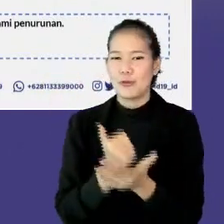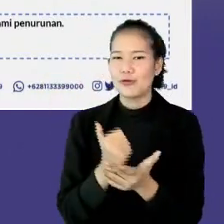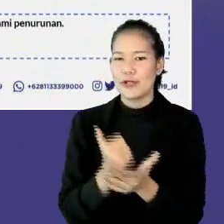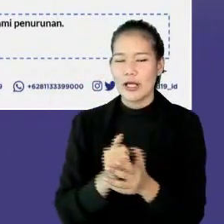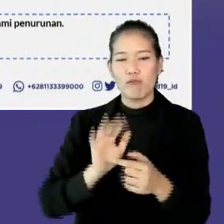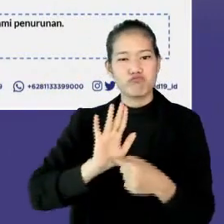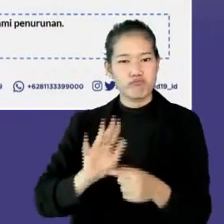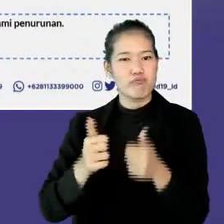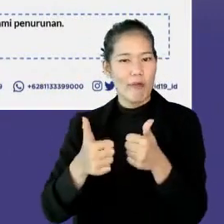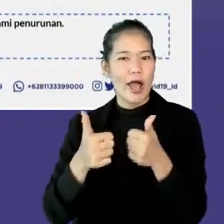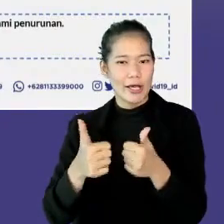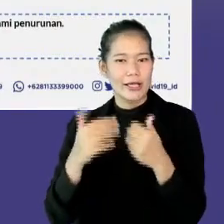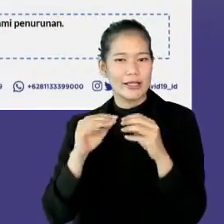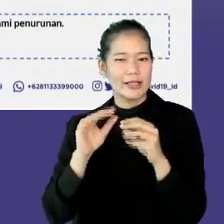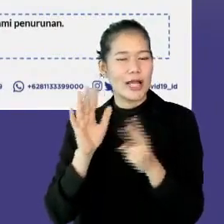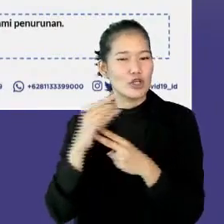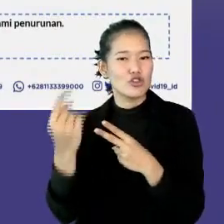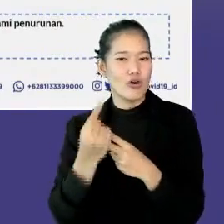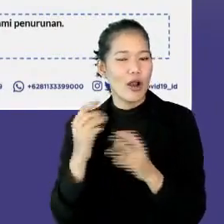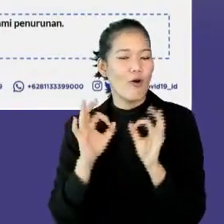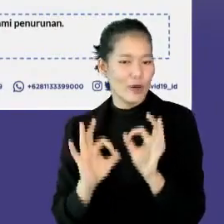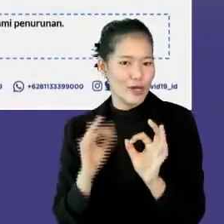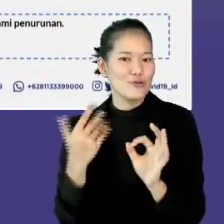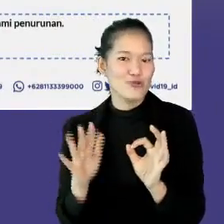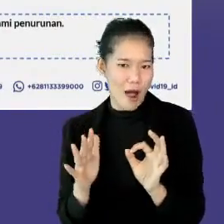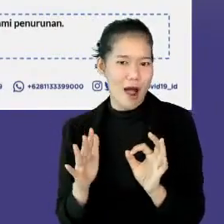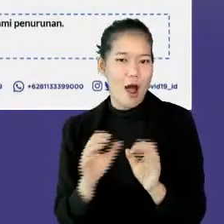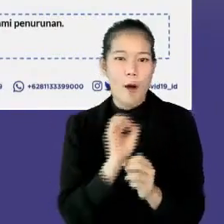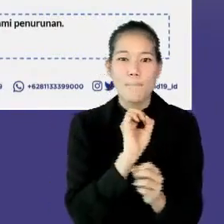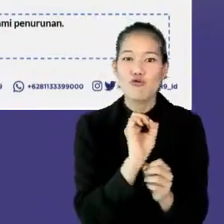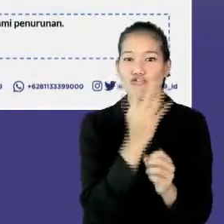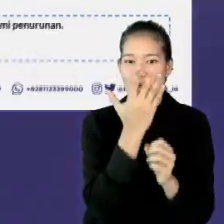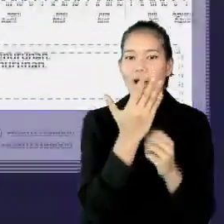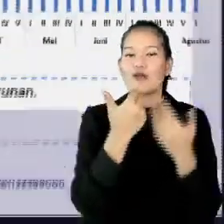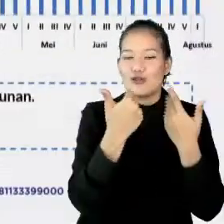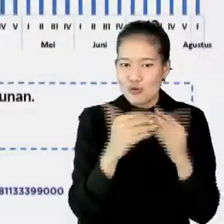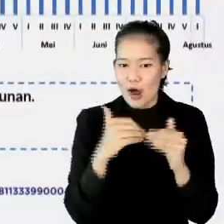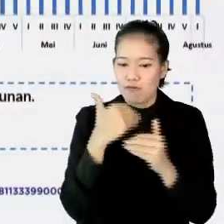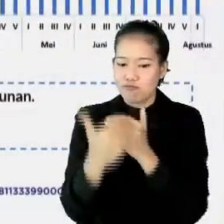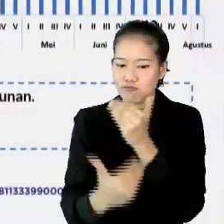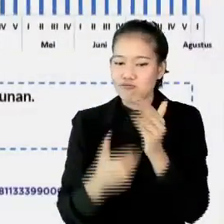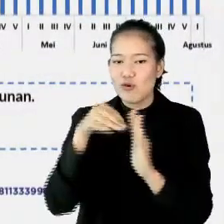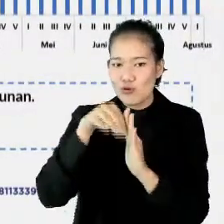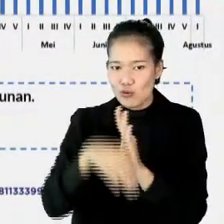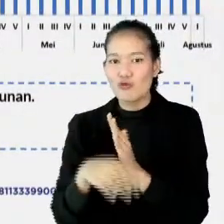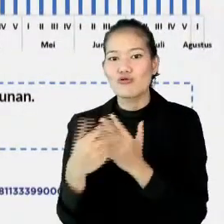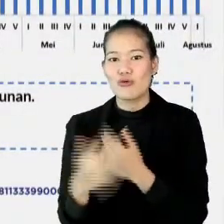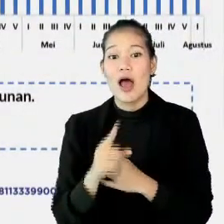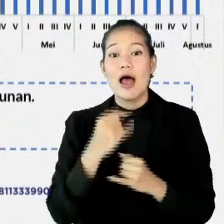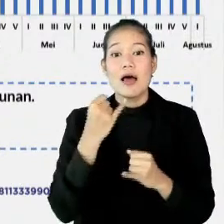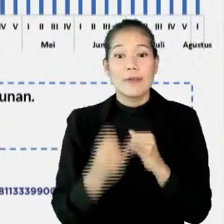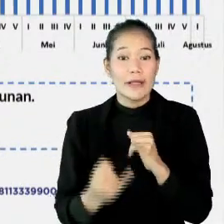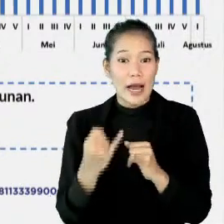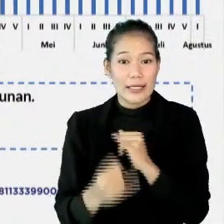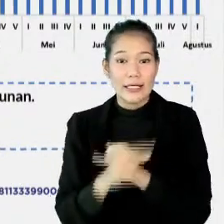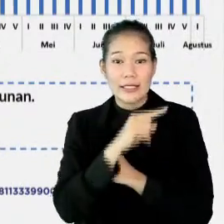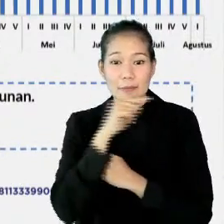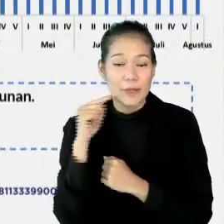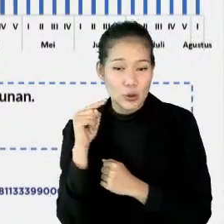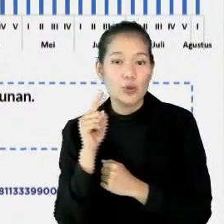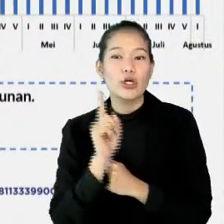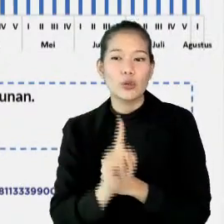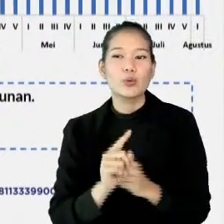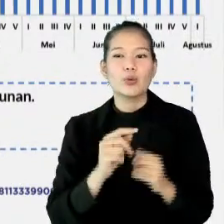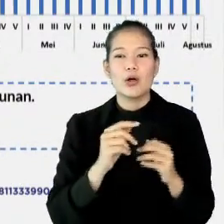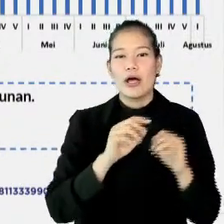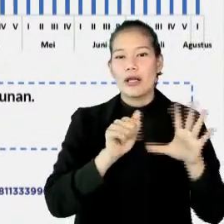baik nih kita lihat di level nasional gitu ya. Kita sudah lewat dari puncak, sudah turun 25%, seminggu terakhir jumlah kasus aktif kita turun lebih